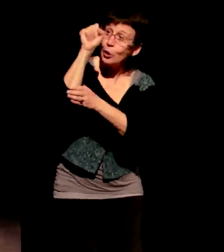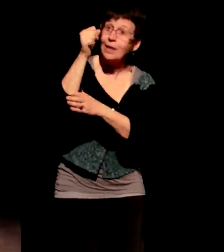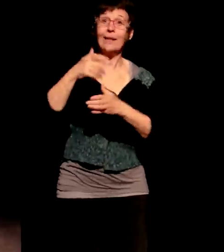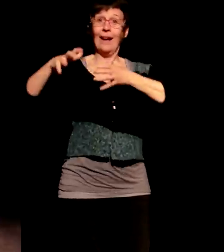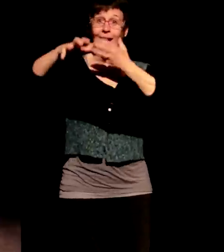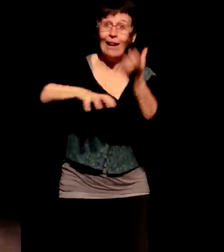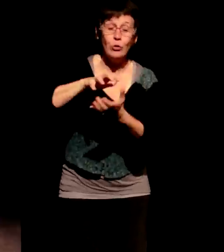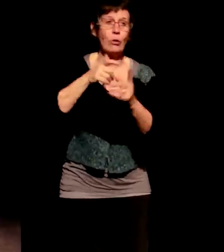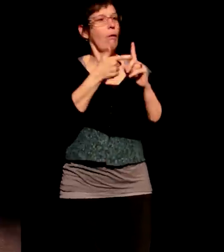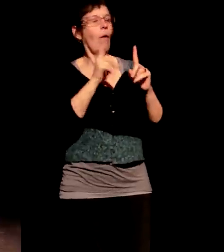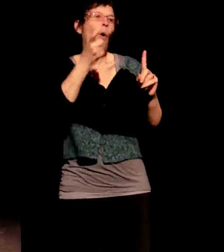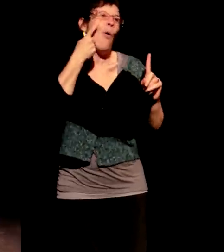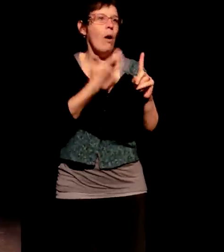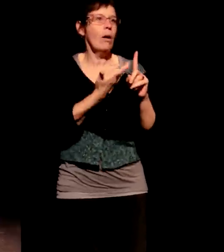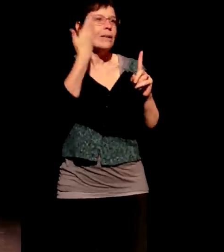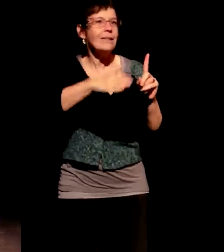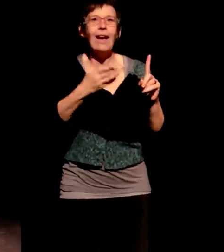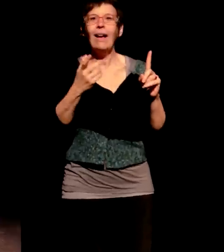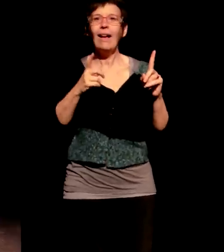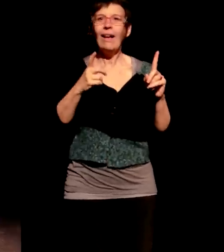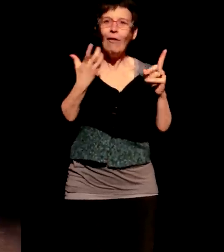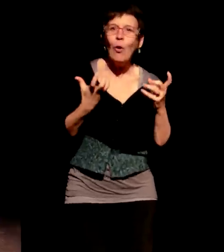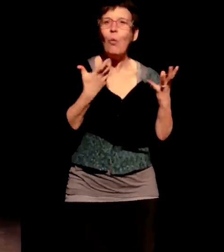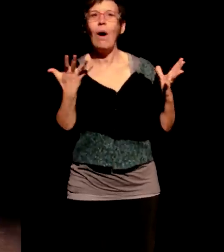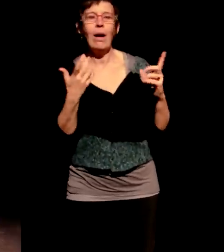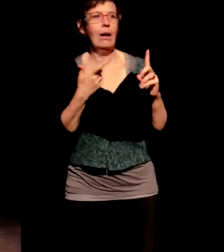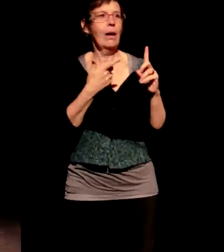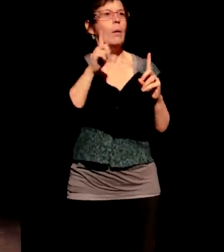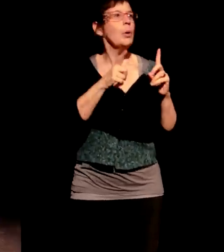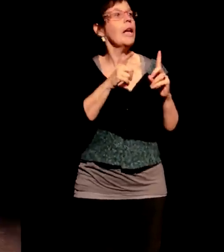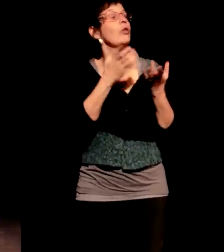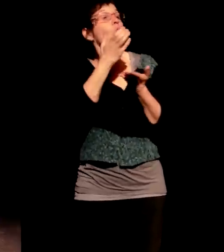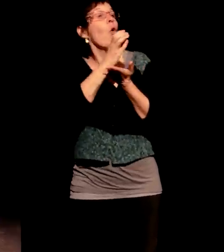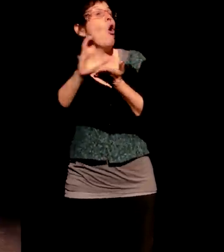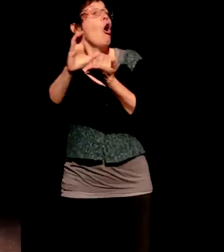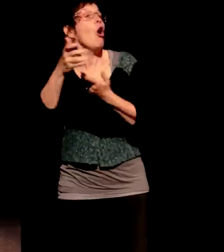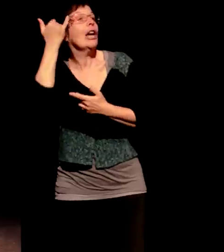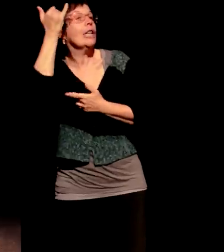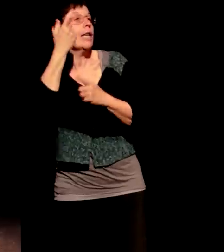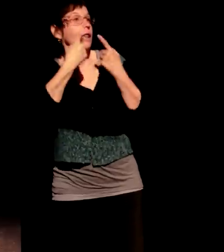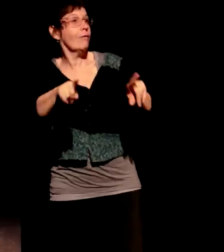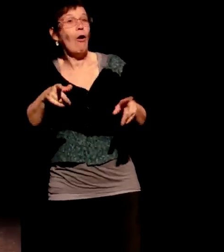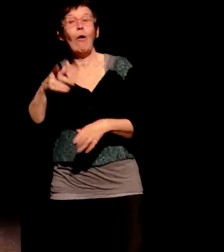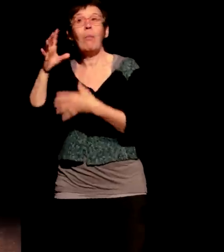pieds, quoi. Enfin, alors peut-être, elle pense pas exactement la même chose du Coran que les islamistes. Enfin, peut-être, je sais pas.